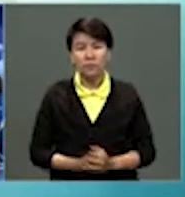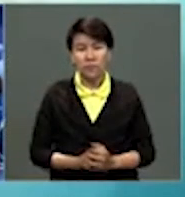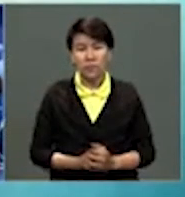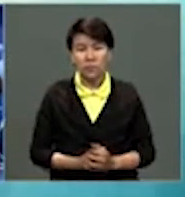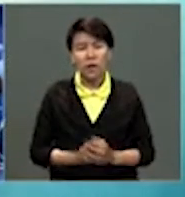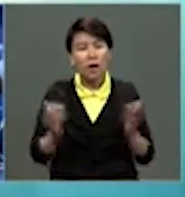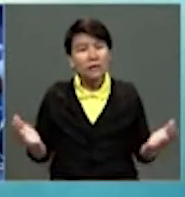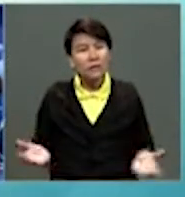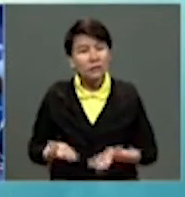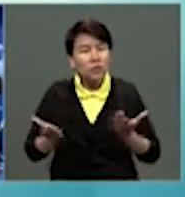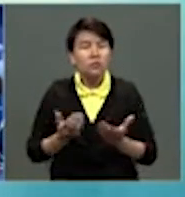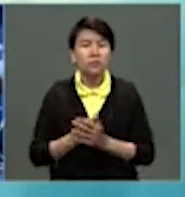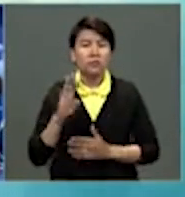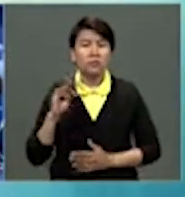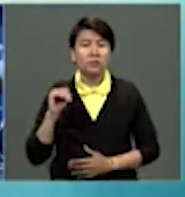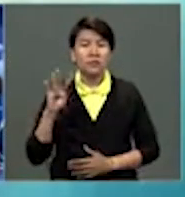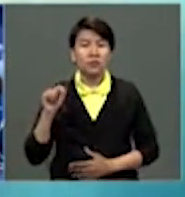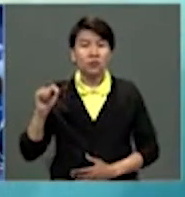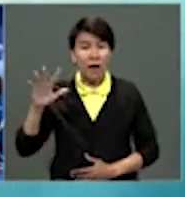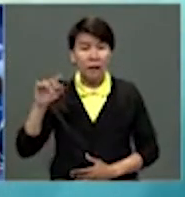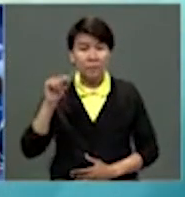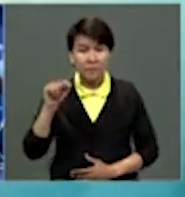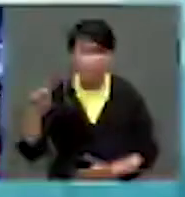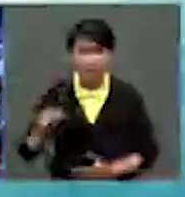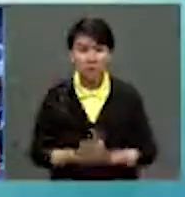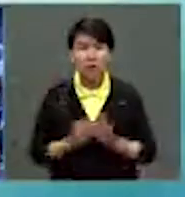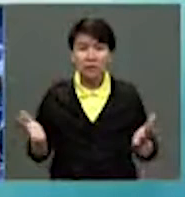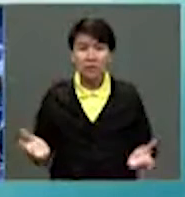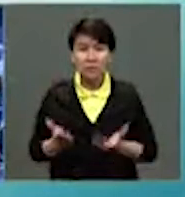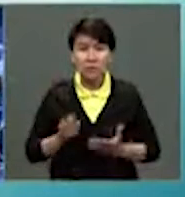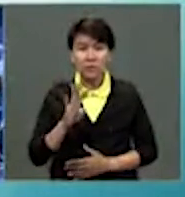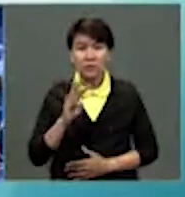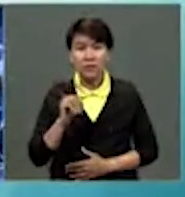วันทุกคนเนี่ยนะครับมากน้อยเพียงใดนะครับเขาบอกว่าสนับสนุนอย่างยิ่ง44.5เปอร์เซ็นต์และสนับสนุน44.1